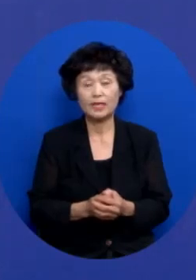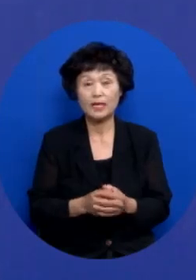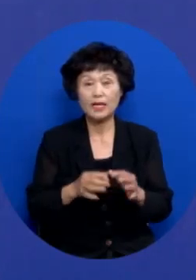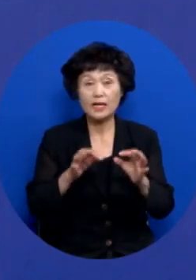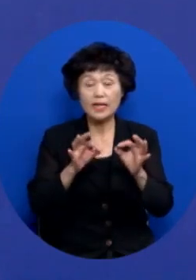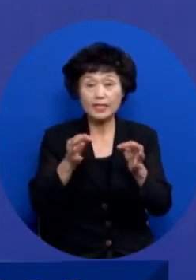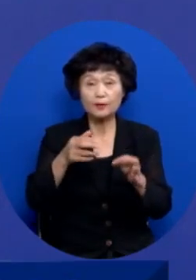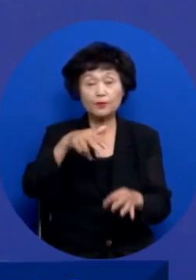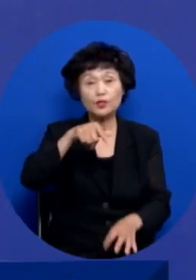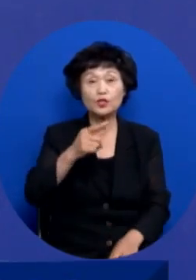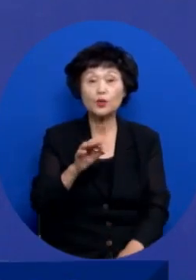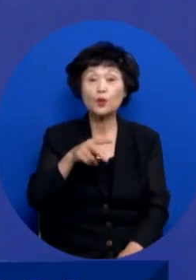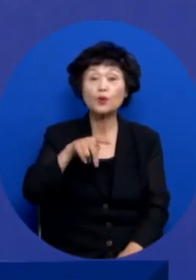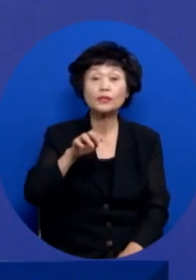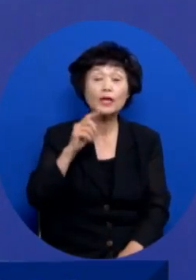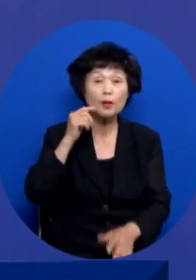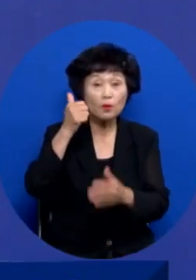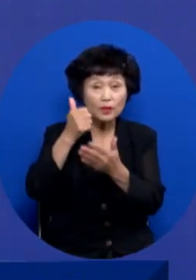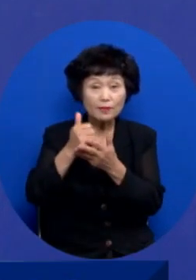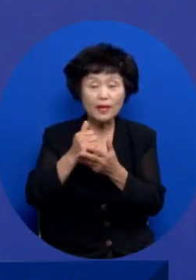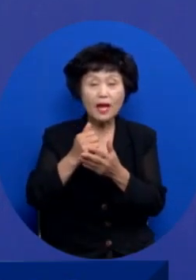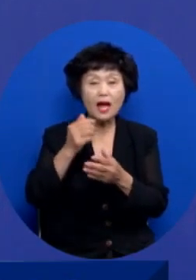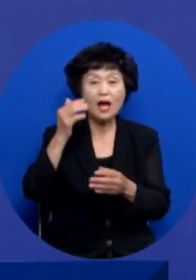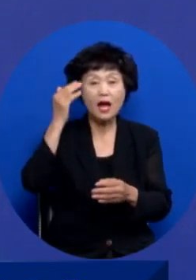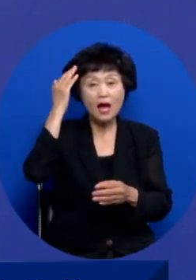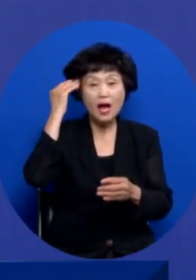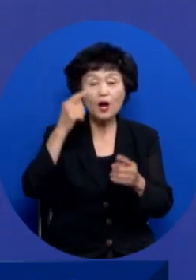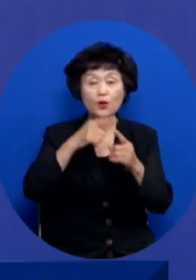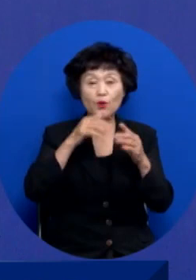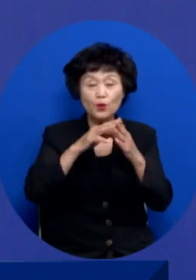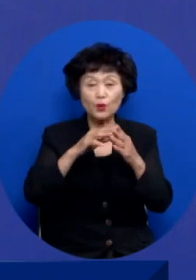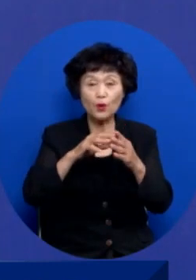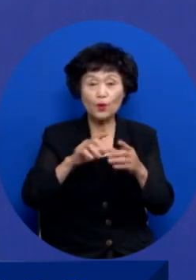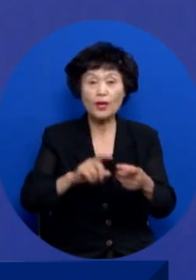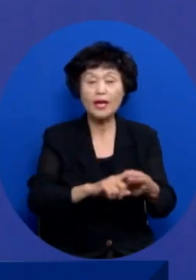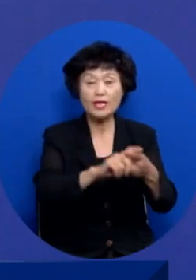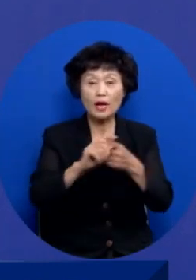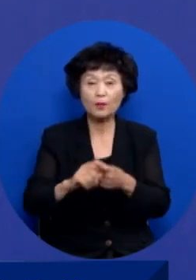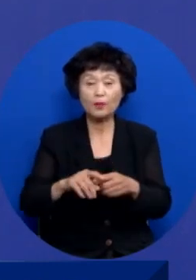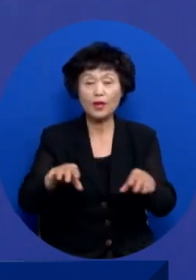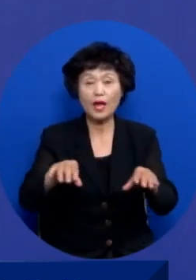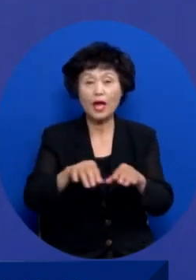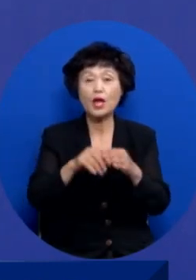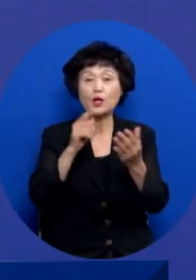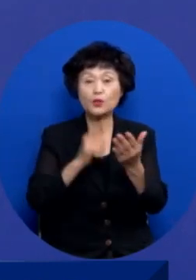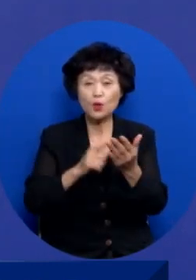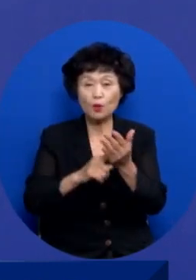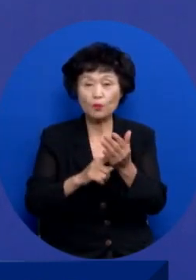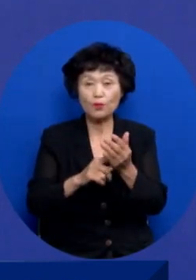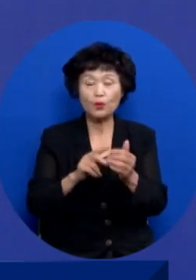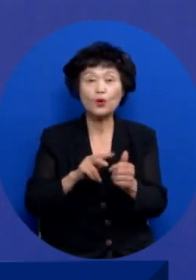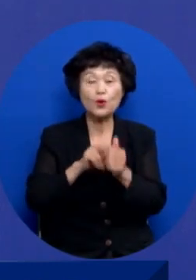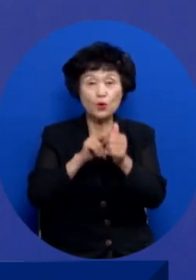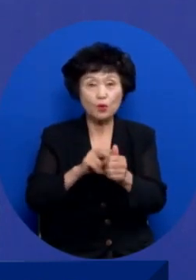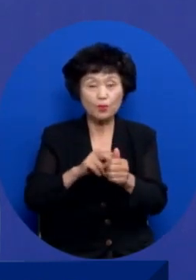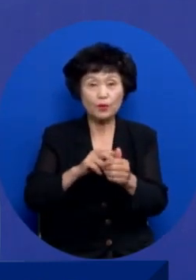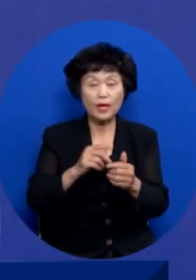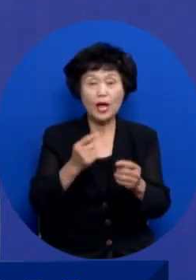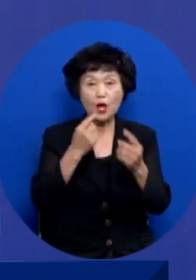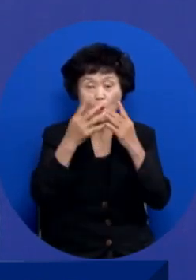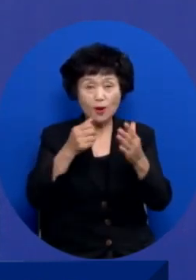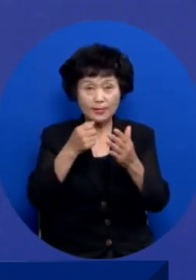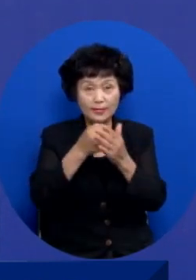김종생 목사가 한국기독교 교회협의회 신임 총무 후보로 확정됐습니다. 후보 확정 과정이 순탄하지만은 않았는데요.